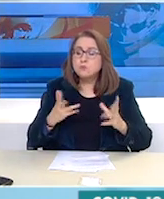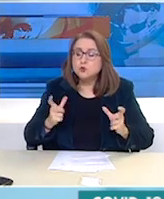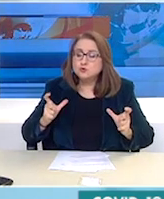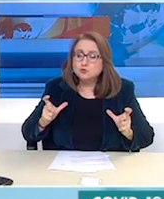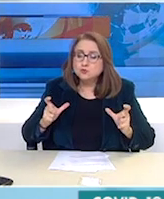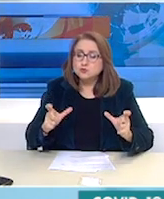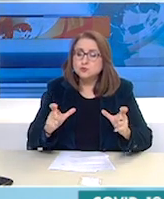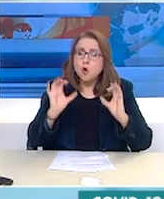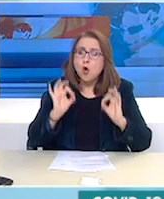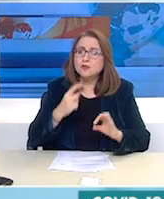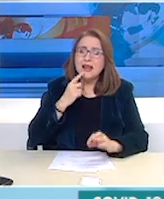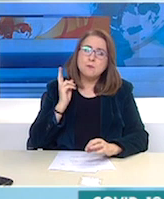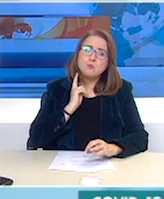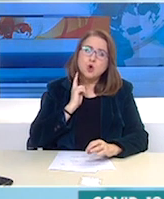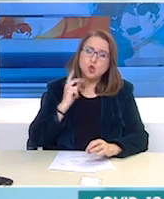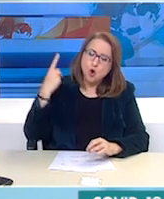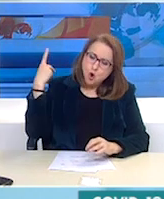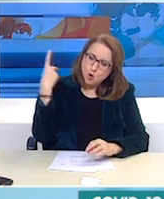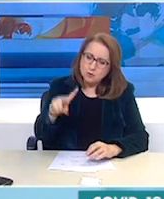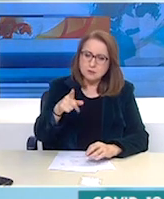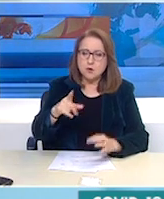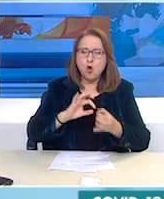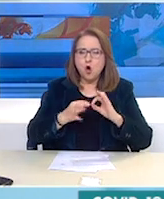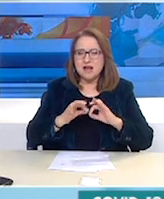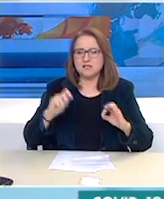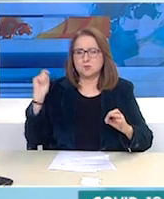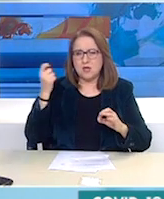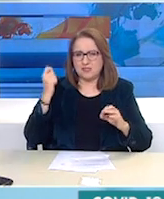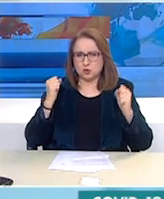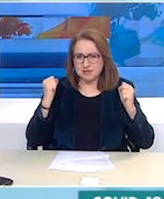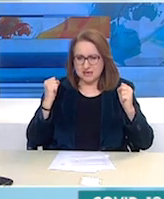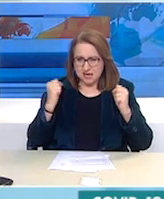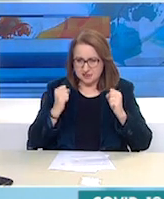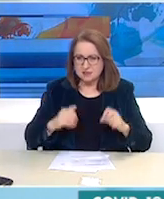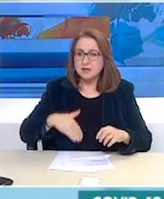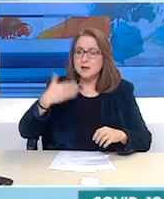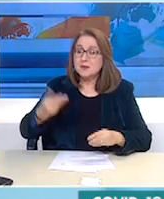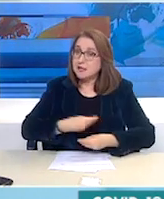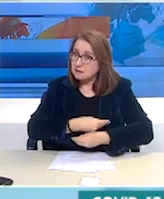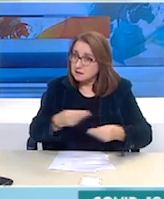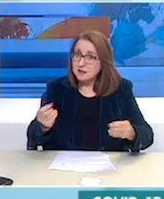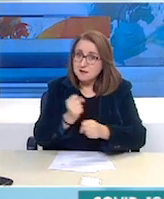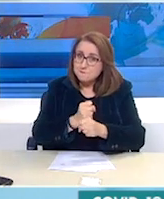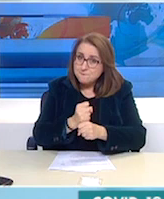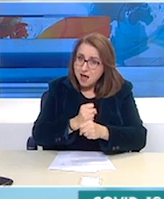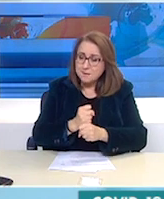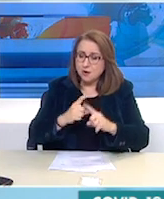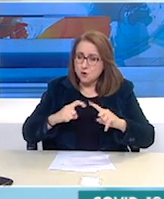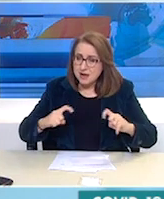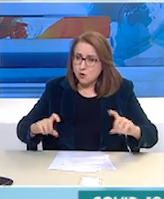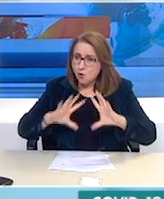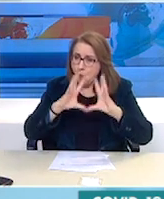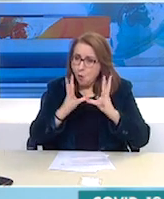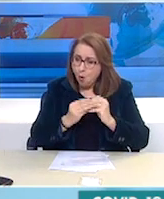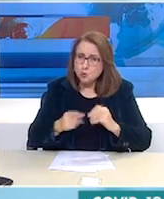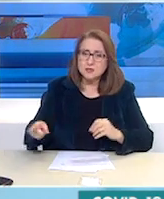του πρωτοκόλλου του ΕΟΔΗ. Παράλληλα, έγινε διανομή υγειονομικού υλικού και προληπτικών φαρμάκων για να χρησιμοποιηθεί για τους